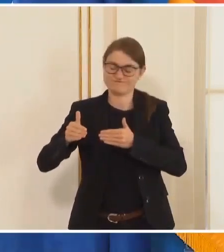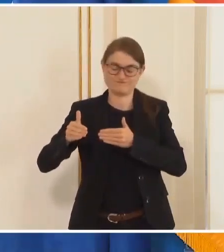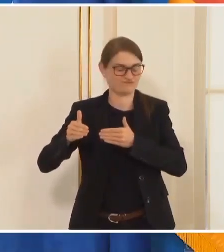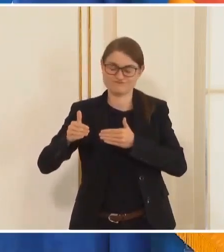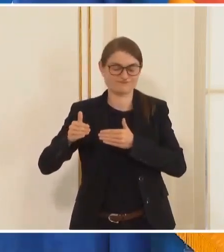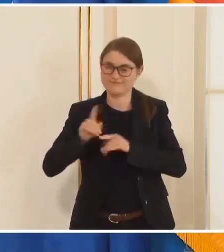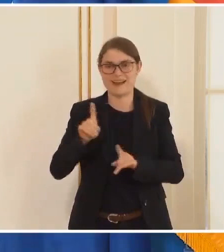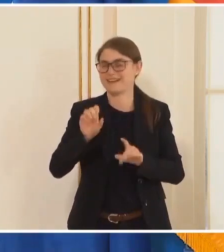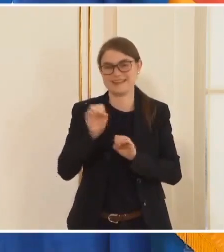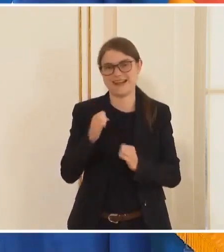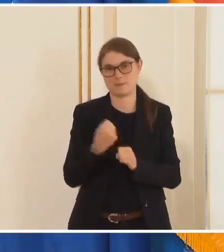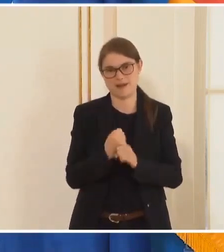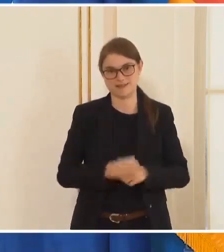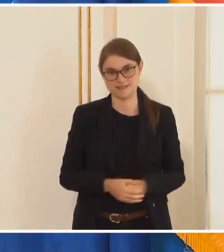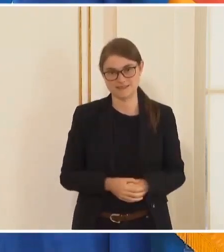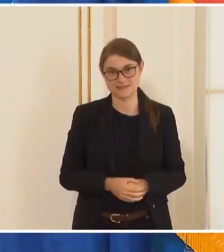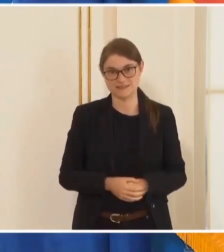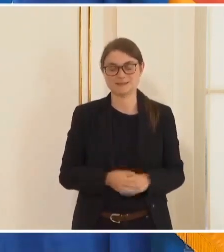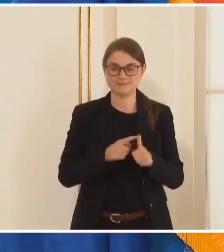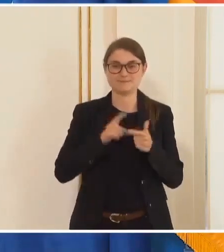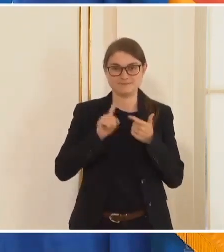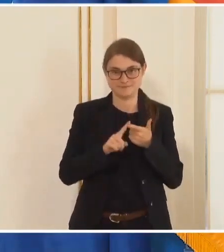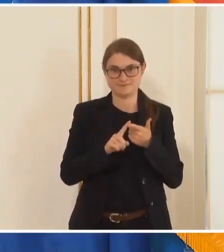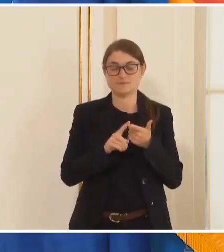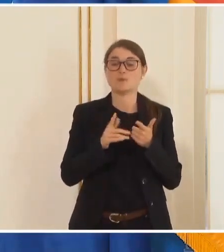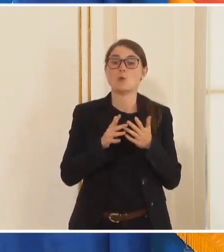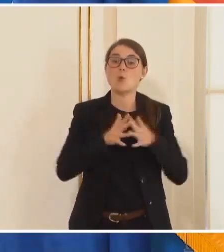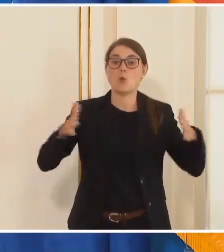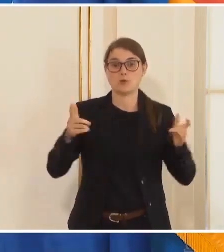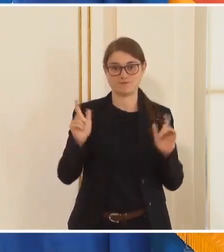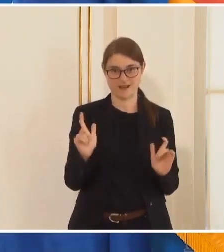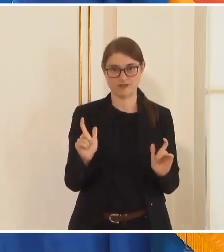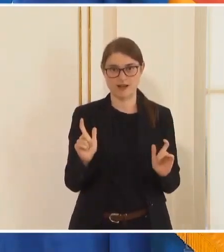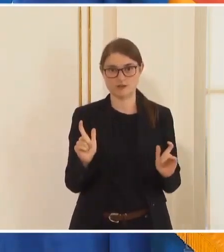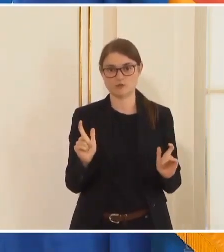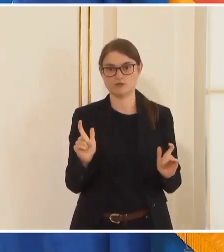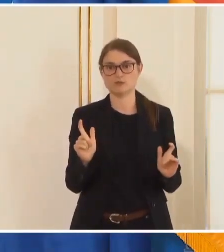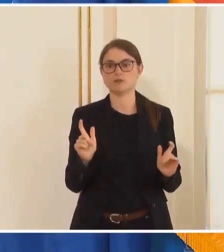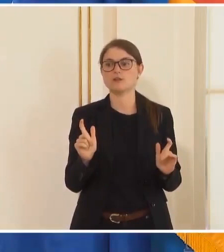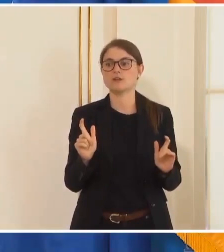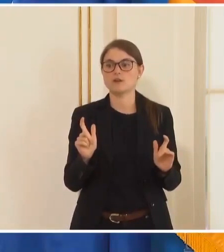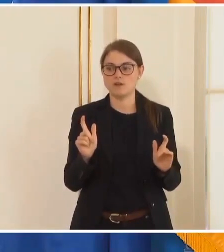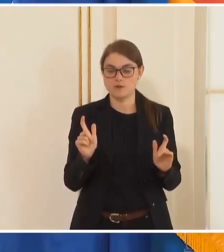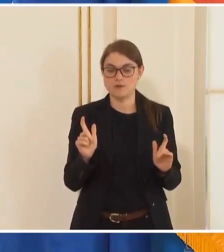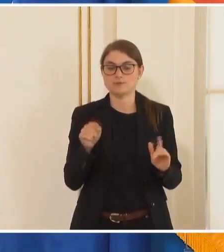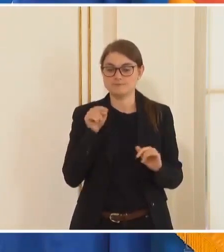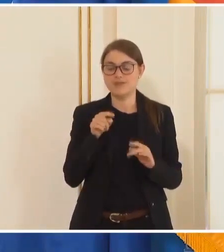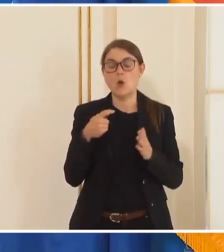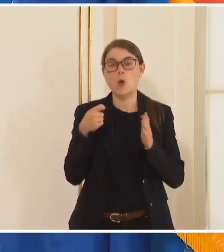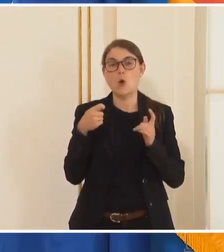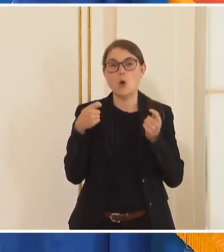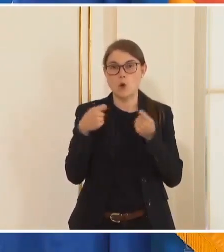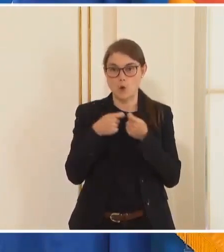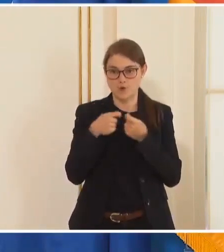sind. Zweitens, Großveranstaltungen, bei denen eine Kontaktverfolgung und die